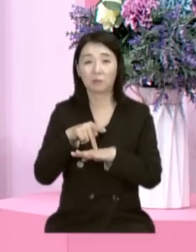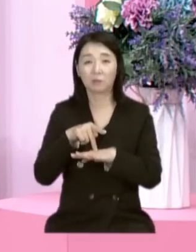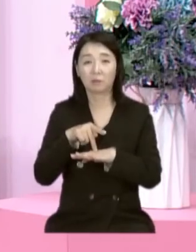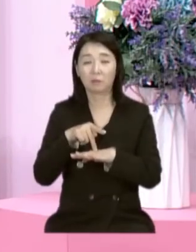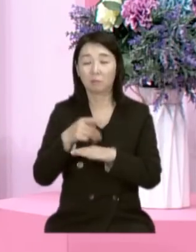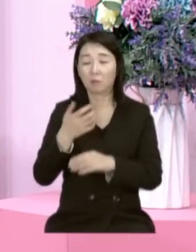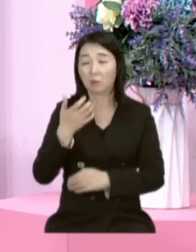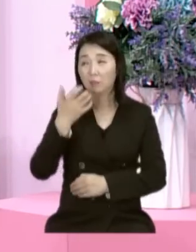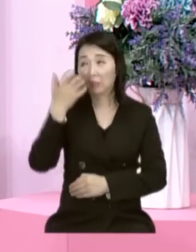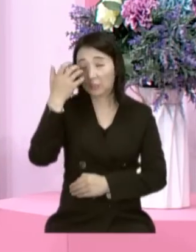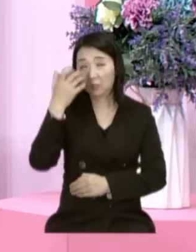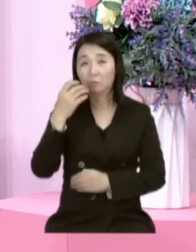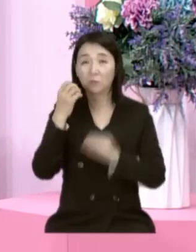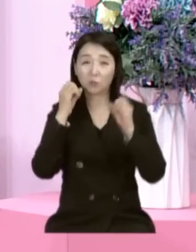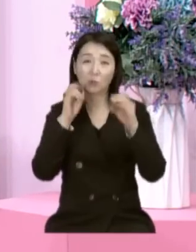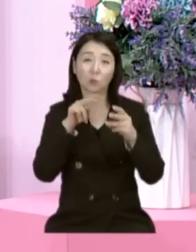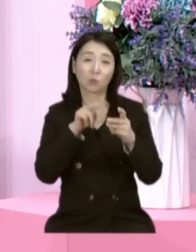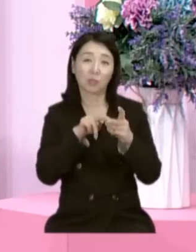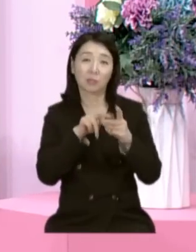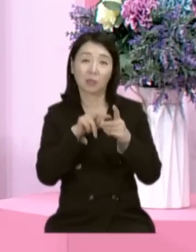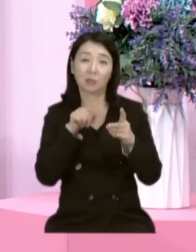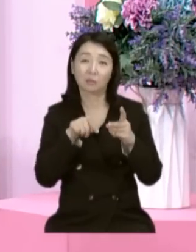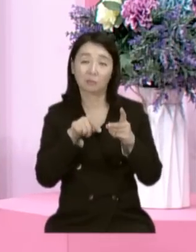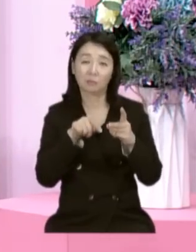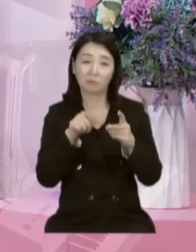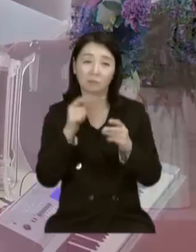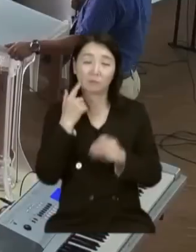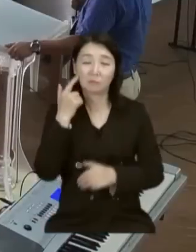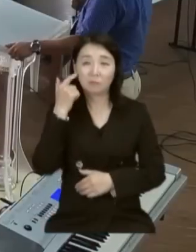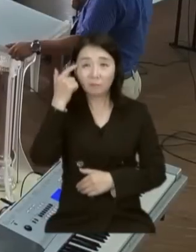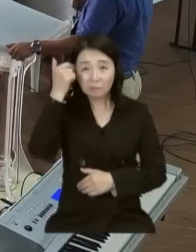드림 선교센터라고 목사님